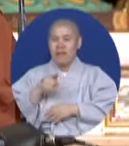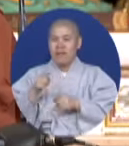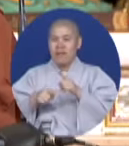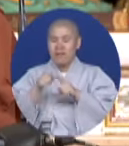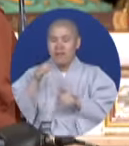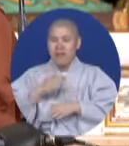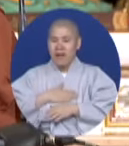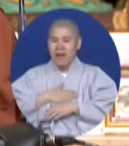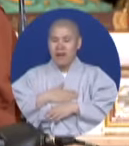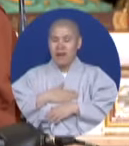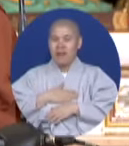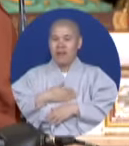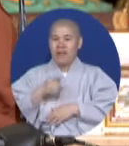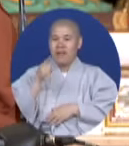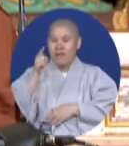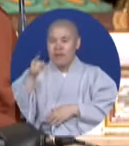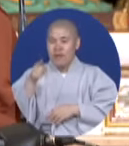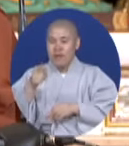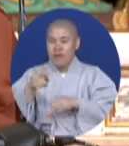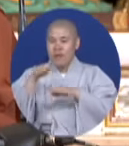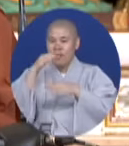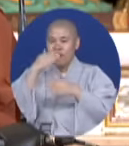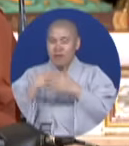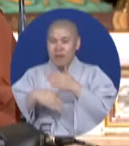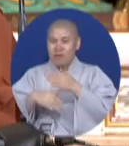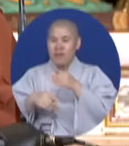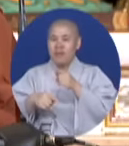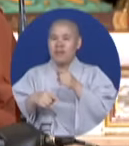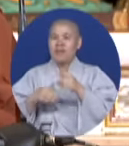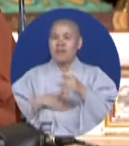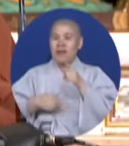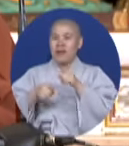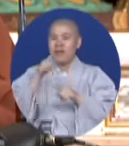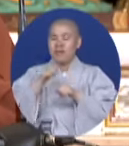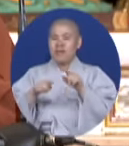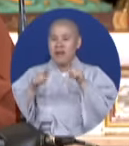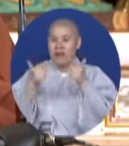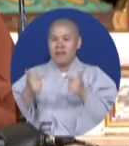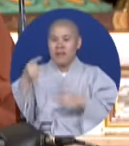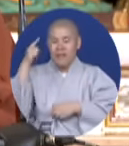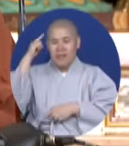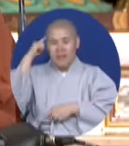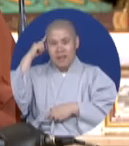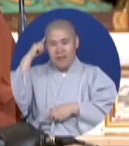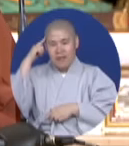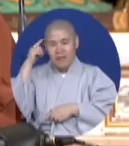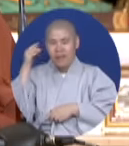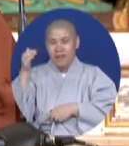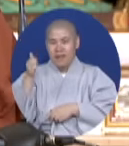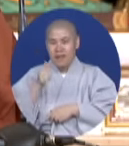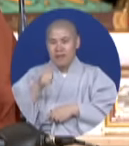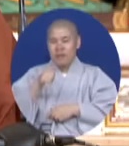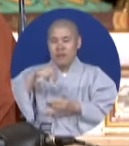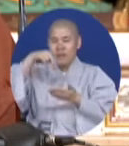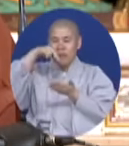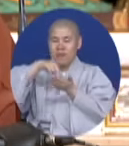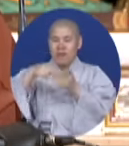나고 저 나머지는 전부 내가 아니다. 이 생각을 하가지고 딱 서있다면